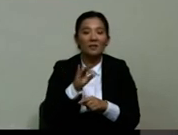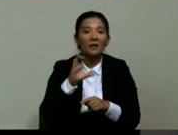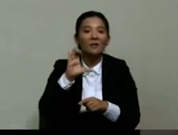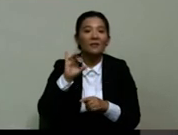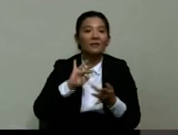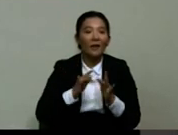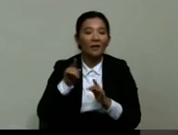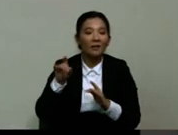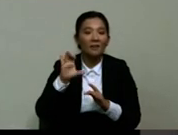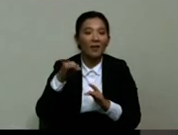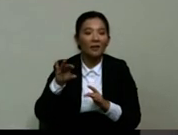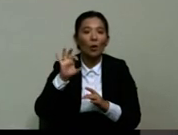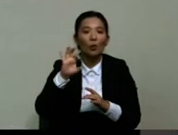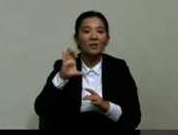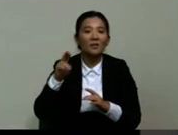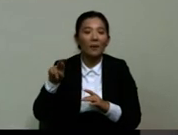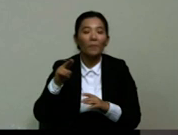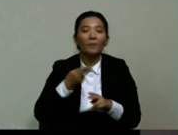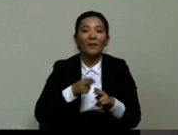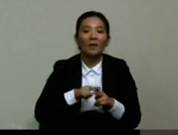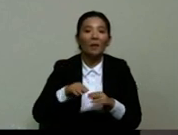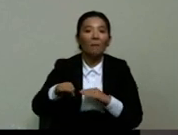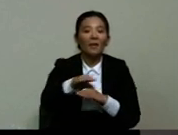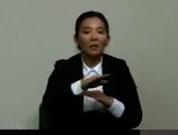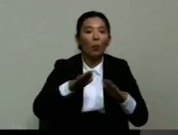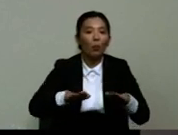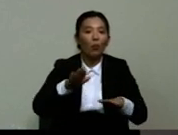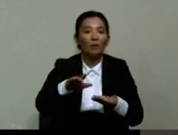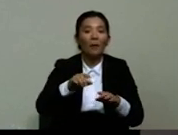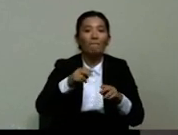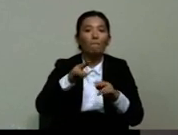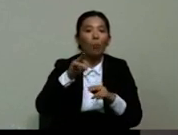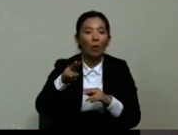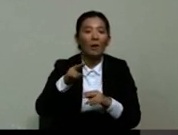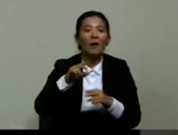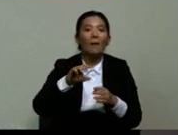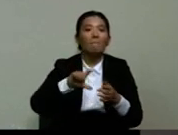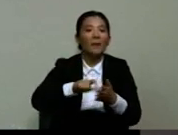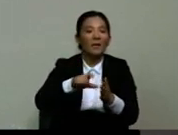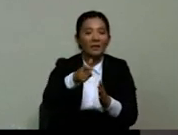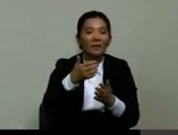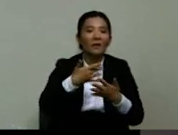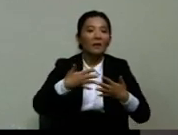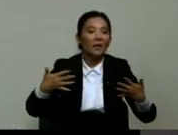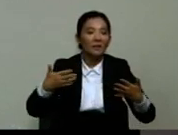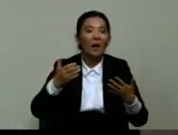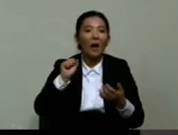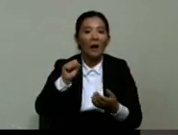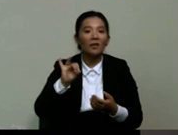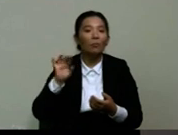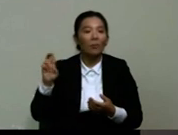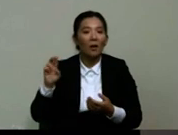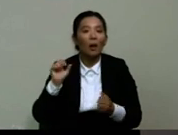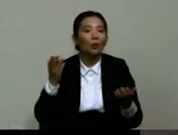сайта OECD. Плиточник укладывает на пол плитки. У него есть 2 различные плитки – А и Б, которые он